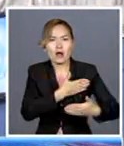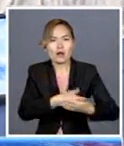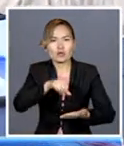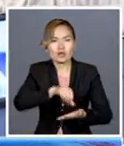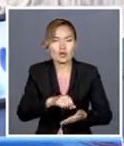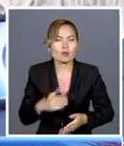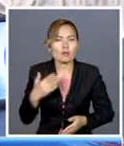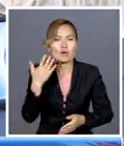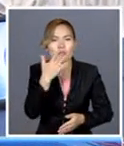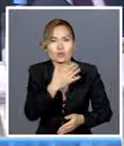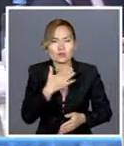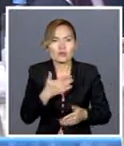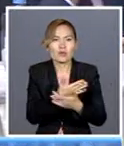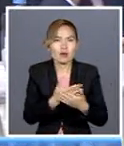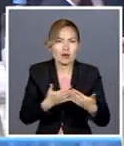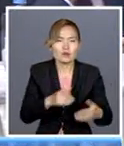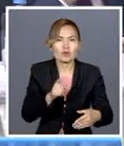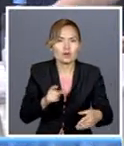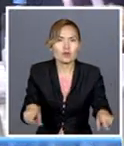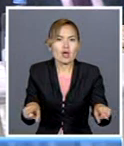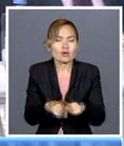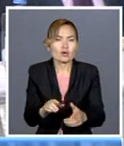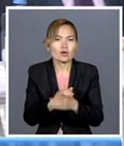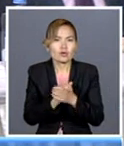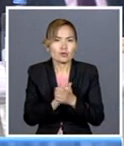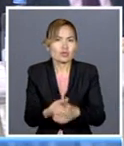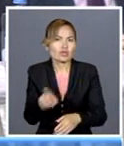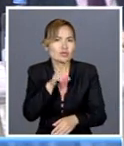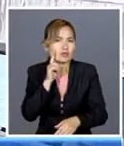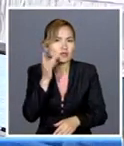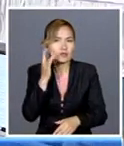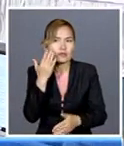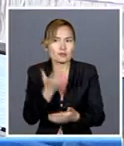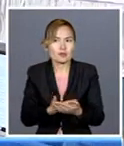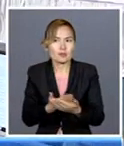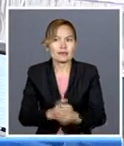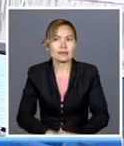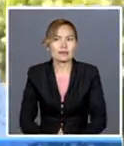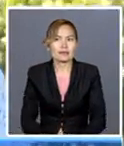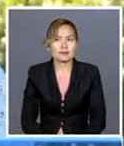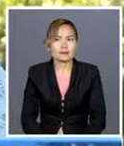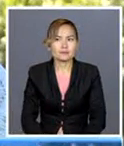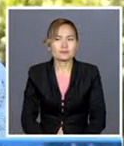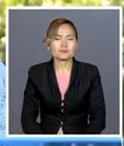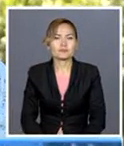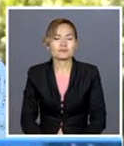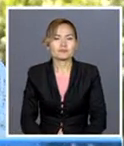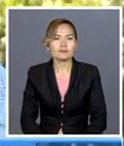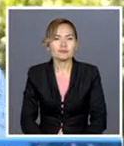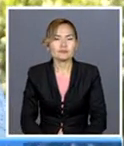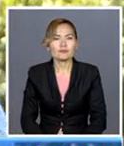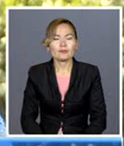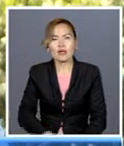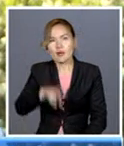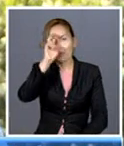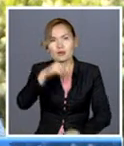ұлыс өкілдеріне мұндай қолдау жастарға үлгі көрсетудің таптырмас тетігі. Глава государства сказал.